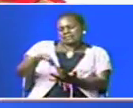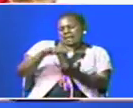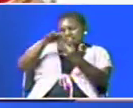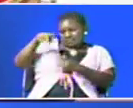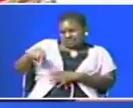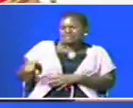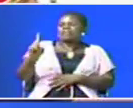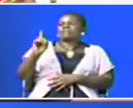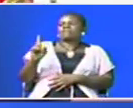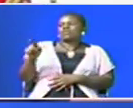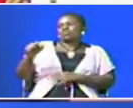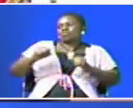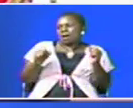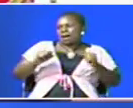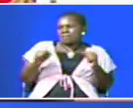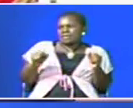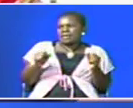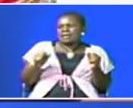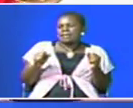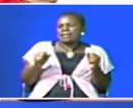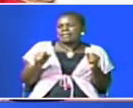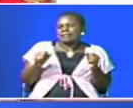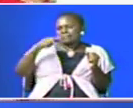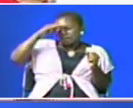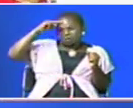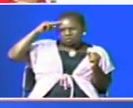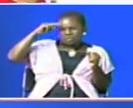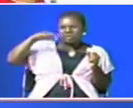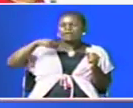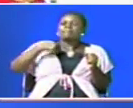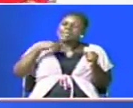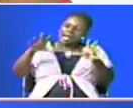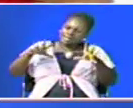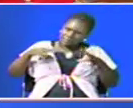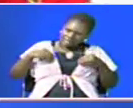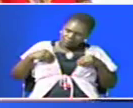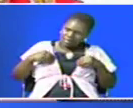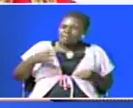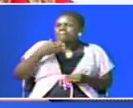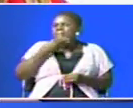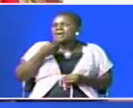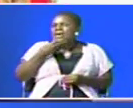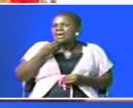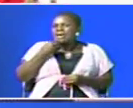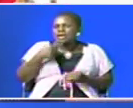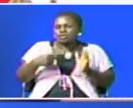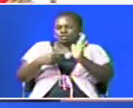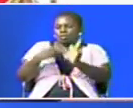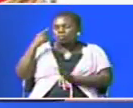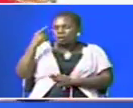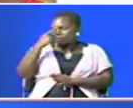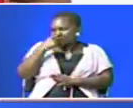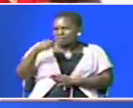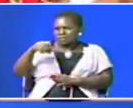wenyewe kile kinachowapendeza. Maana hata mimi sikatai, maana waume walioneshwa kwa macho kuona,